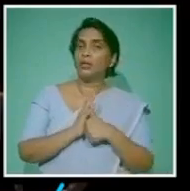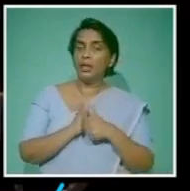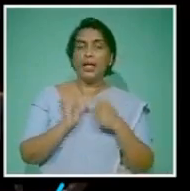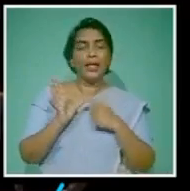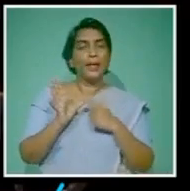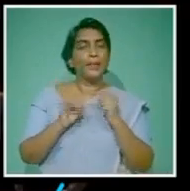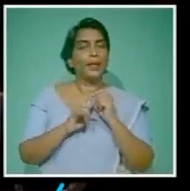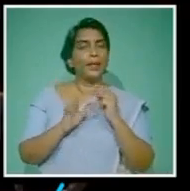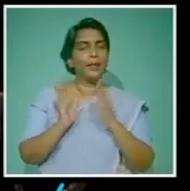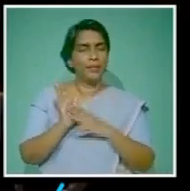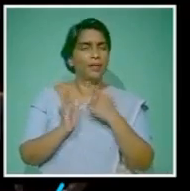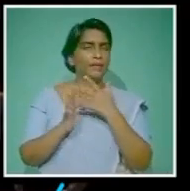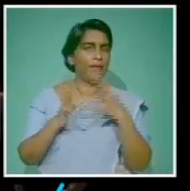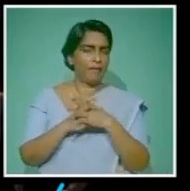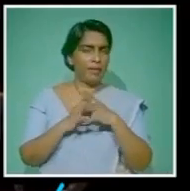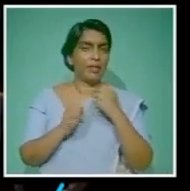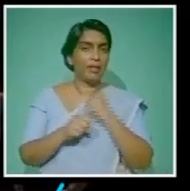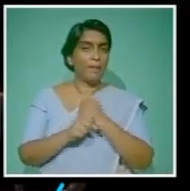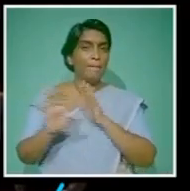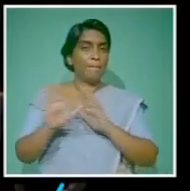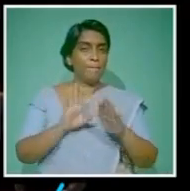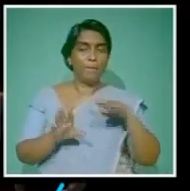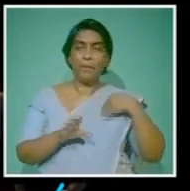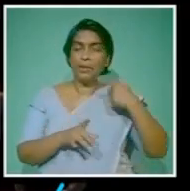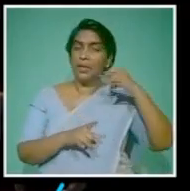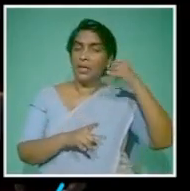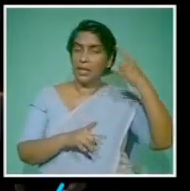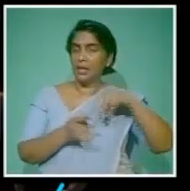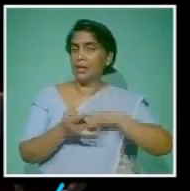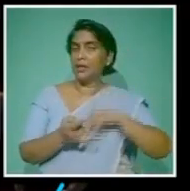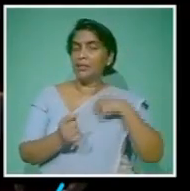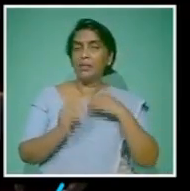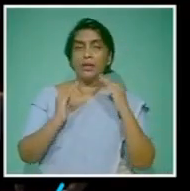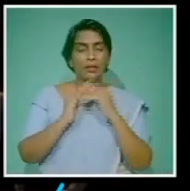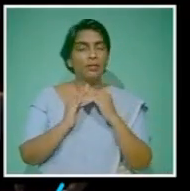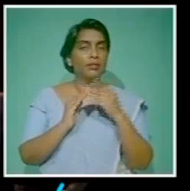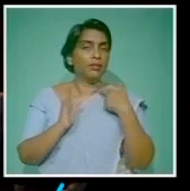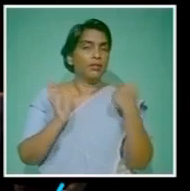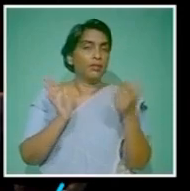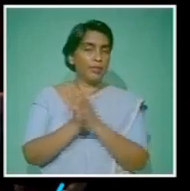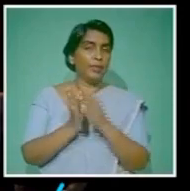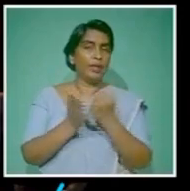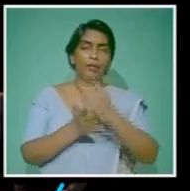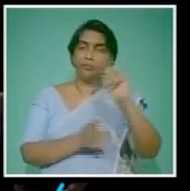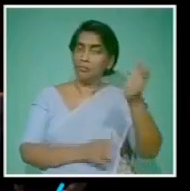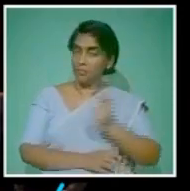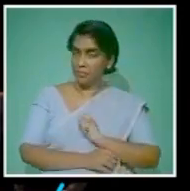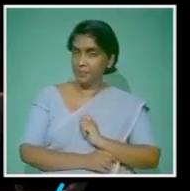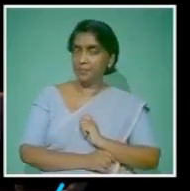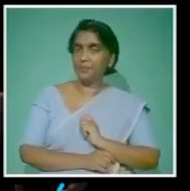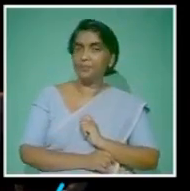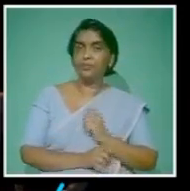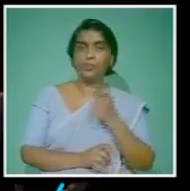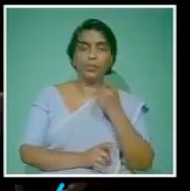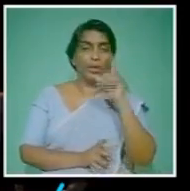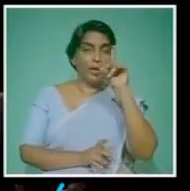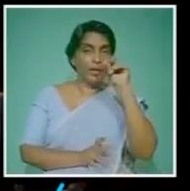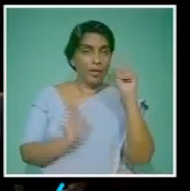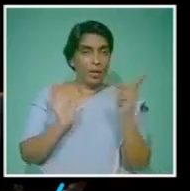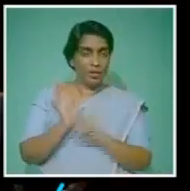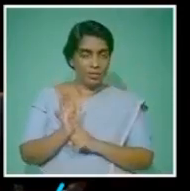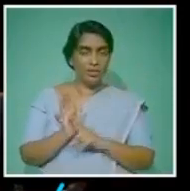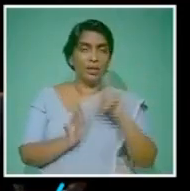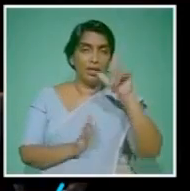APN විතානගේ නැමැති අය විසින් රාජ්‍ය පරිපාලන අමාත්‍යාංශයේ ජ්‍යෙෂ්ඨ සහකාර ලේකම් නිවාස සම්මර්ධන ආයතන ලිපියක් මගින් දැනුම් දී තිබුණේ රුපියල්